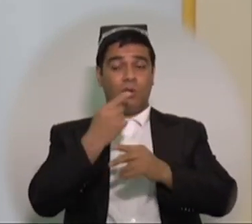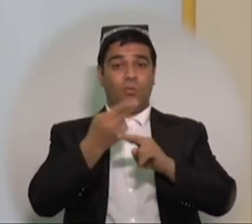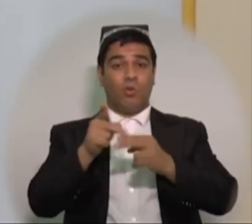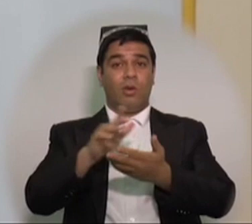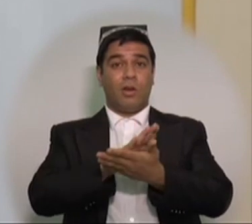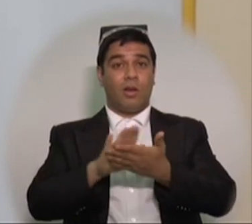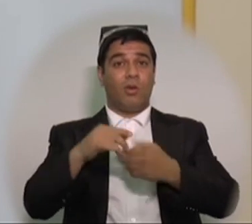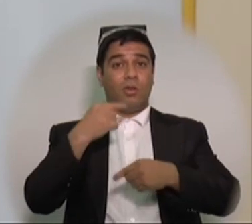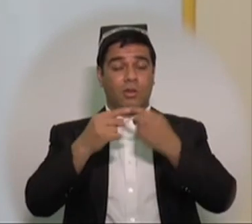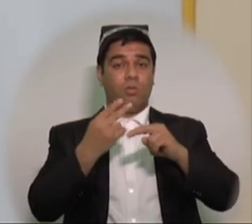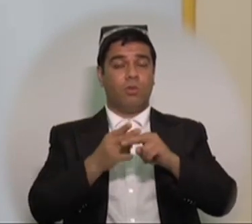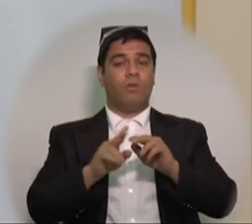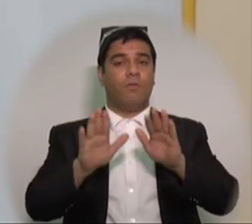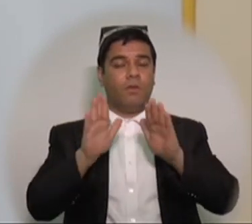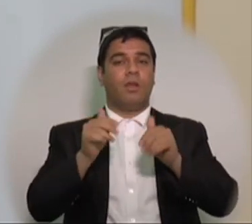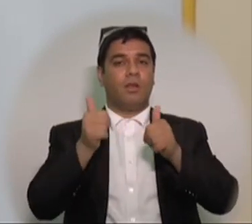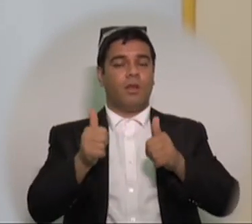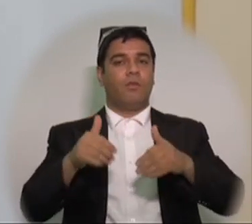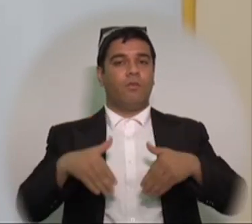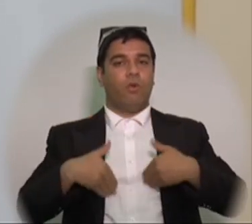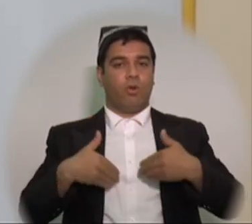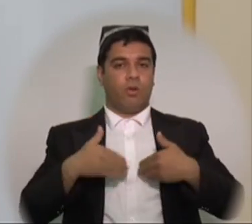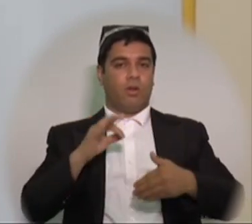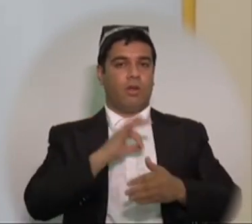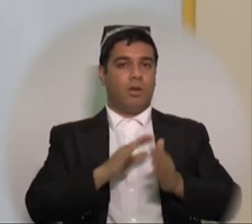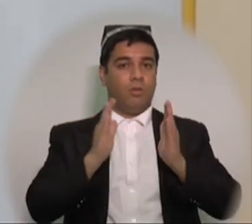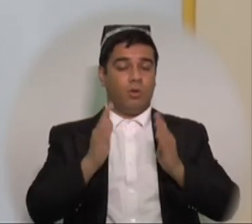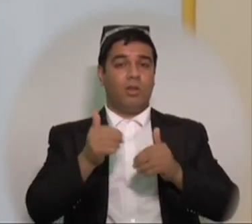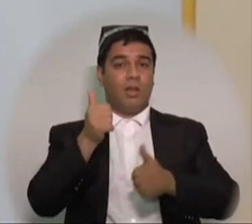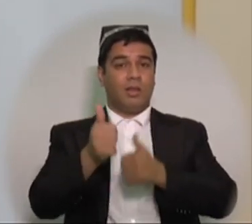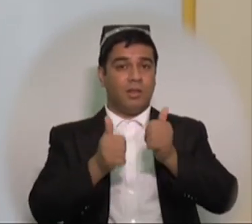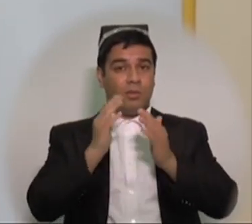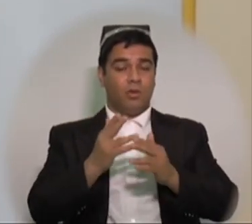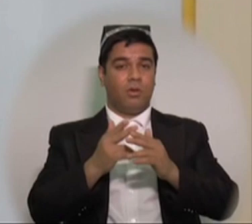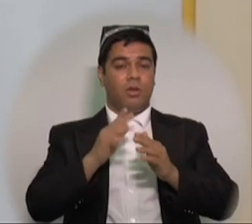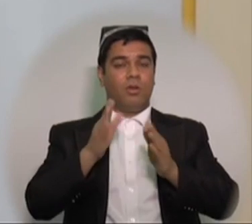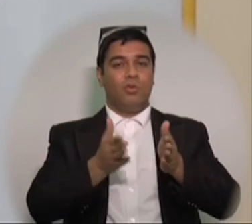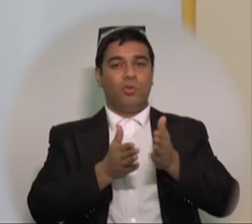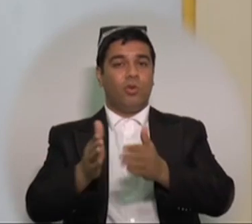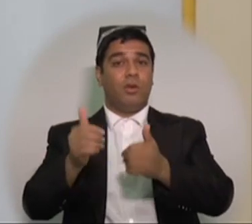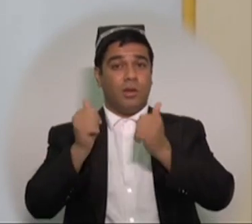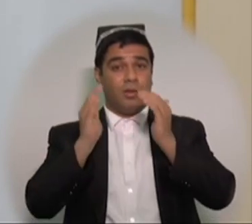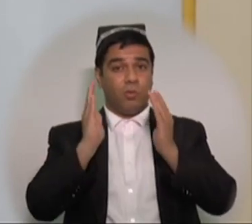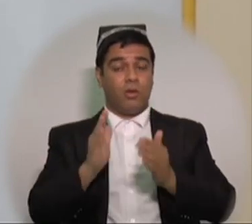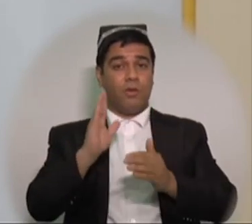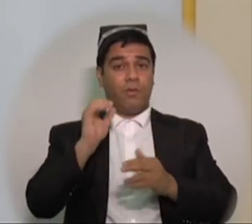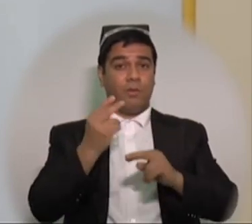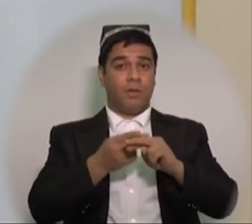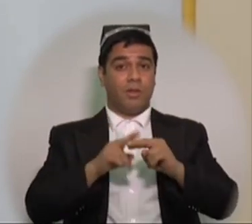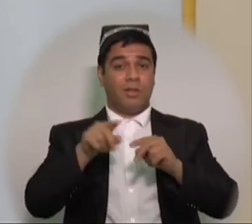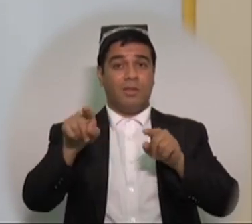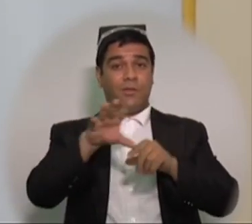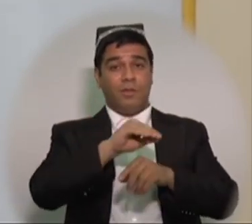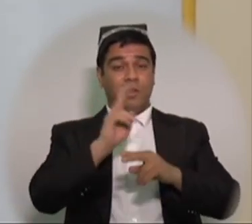halal dese, hemmesi fakat ve fakat faydalı buladı. Yakşilik buladı, hayır, bereke buladı. Ana